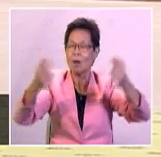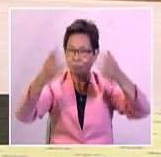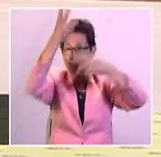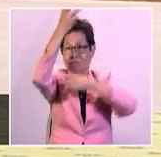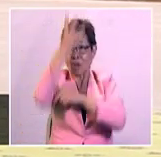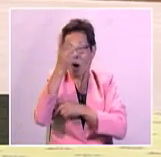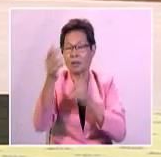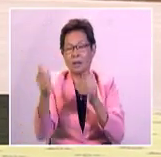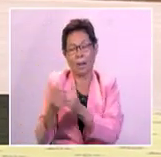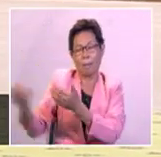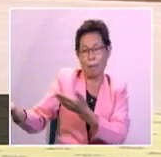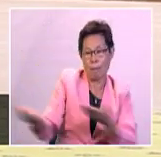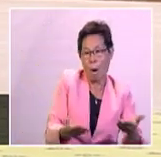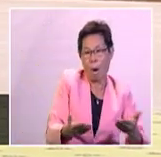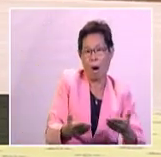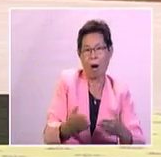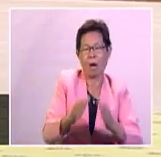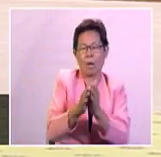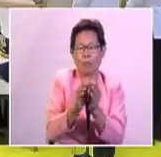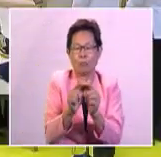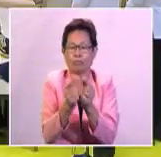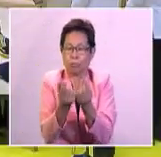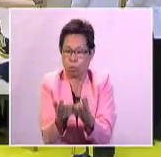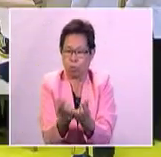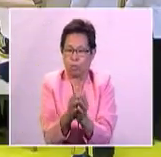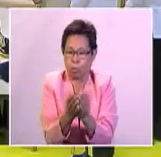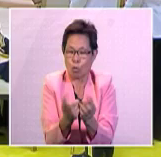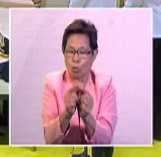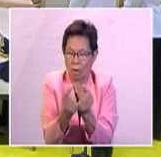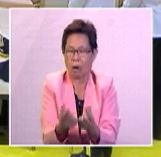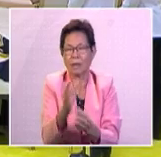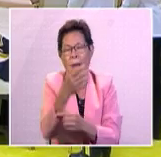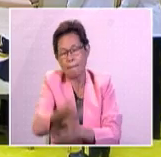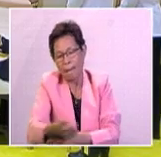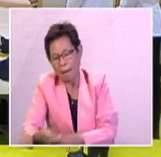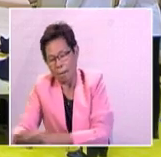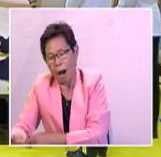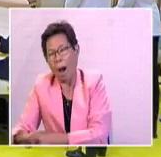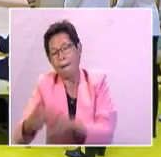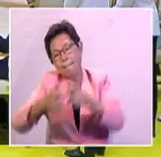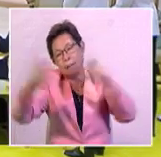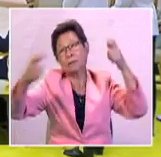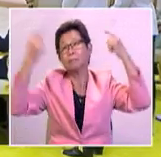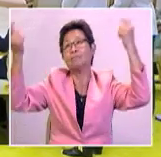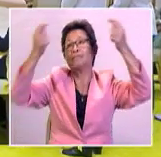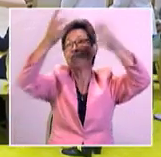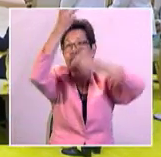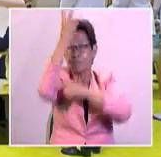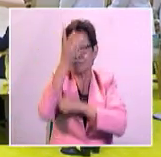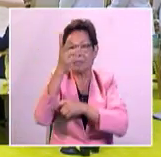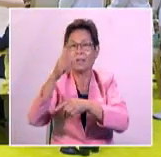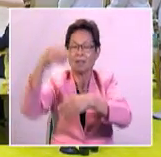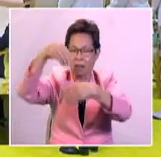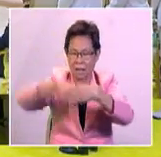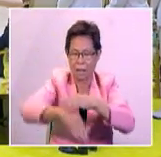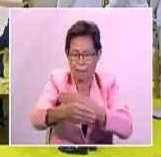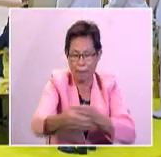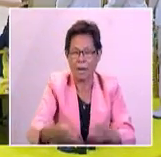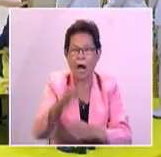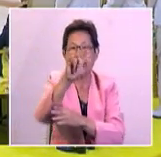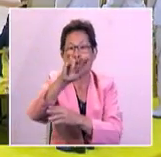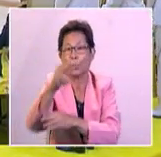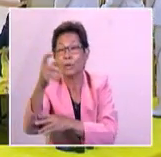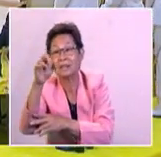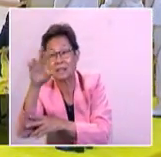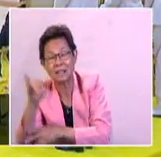pertabalan dengan membawa masuk senaskah Al-Quran serta baki alat-alat kebesaran istiadat pertabalan ke Balai Rung Seri